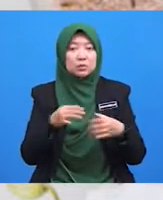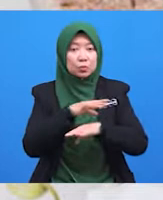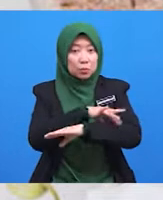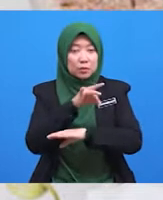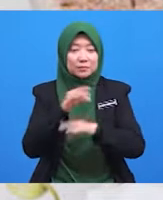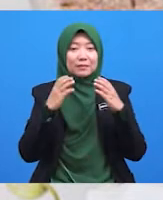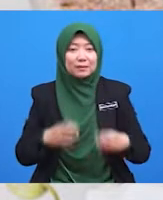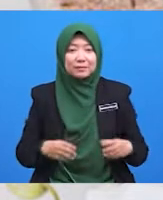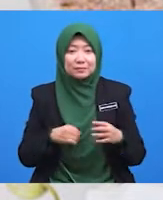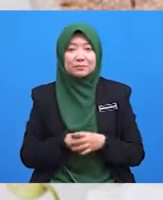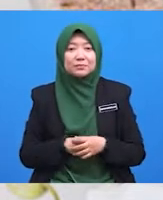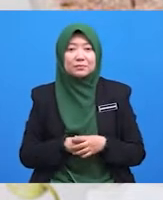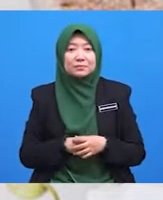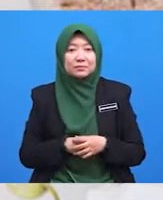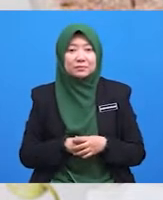kulit pelanggan.